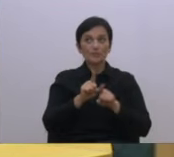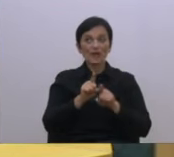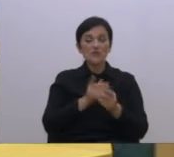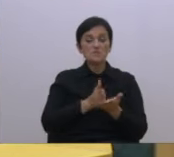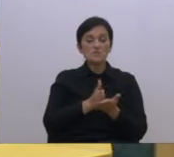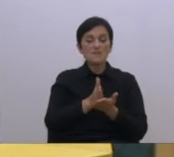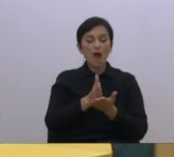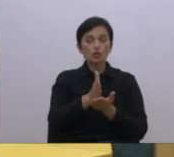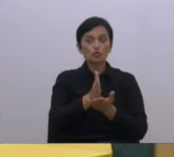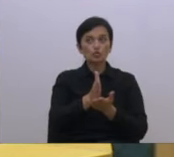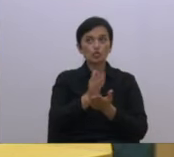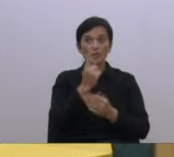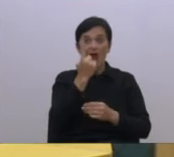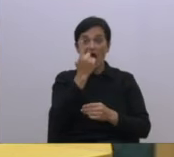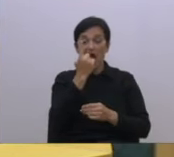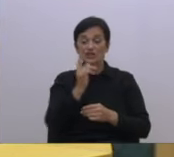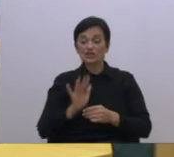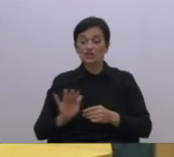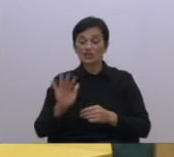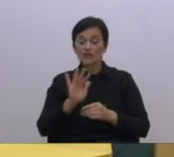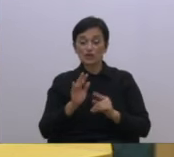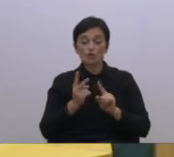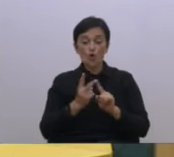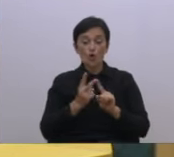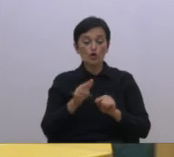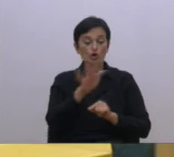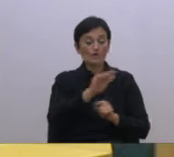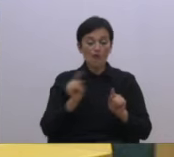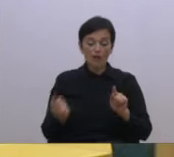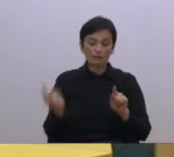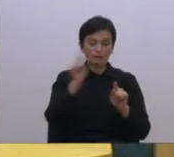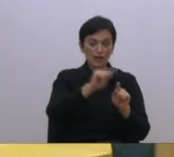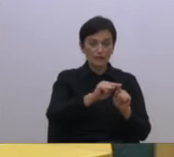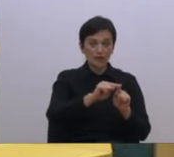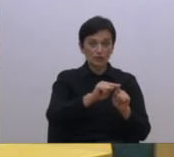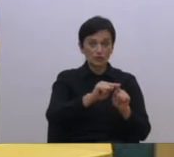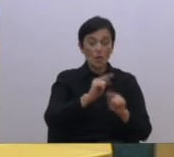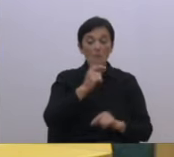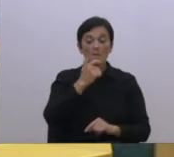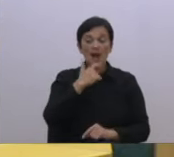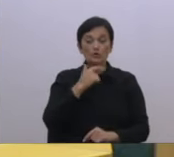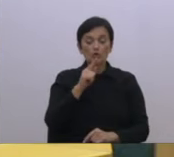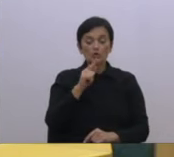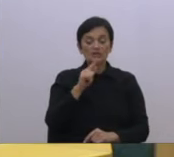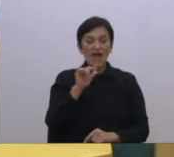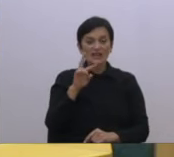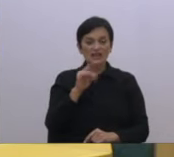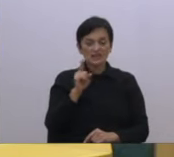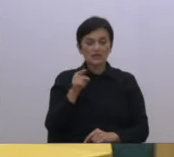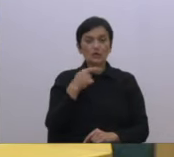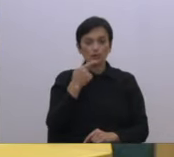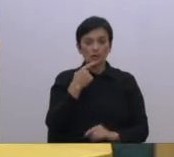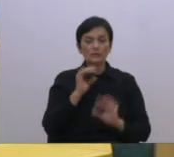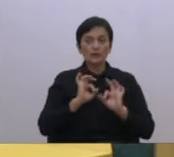მიმართულება ერთი ქვეყნიდან მეორე მიმართულება ერთი ქვეყნიდან მეორეში გადაინაცვლოს. ბატონ თენგიზმა, ბატონ თენგიზმა თქვა აქაც